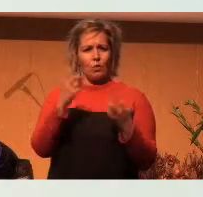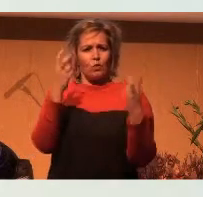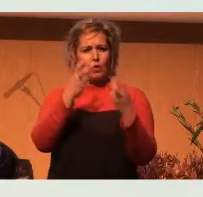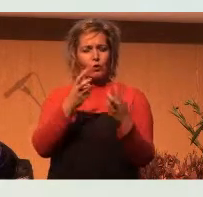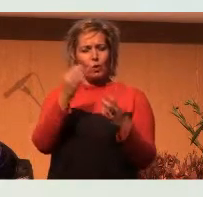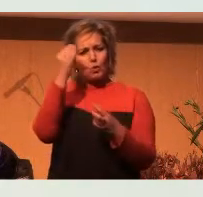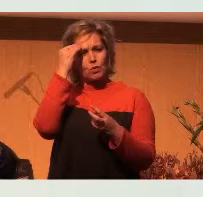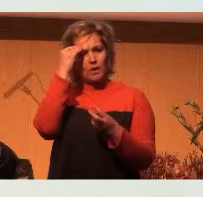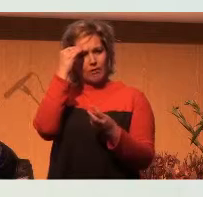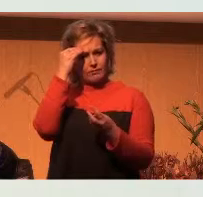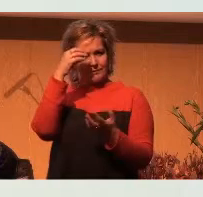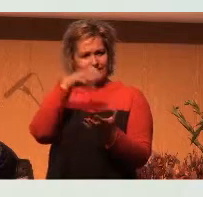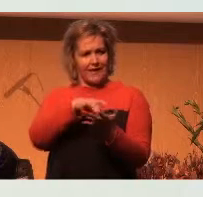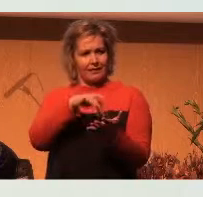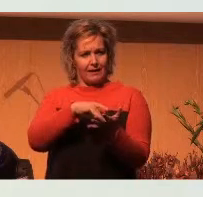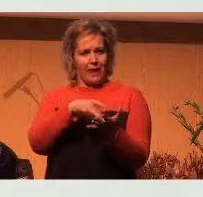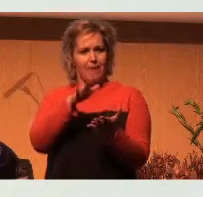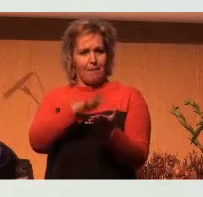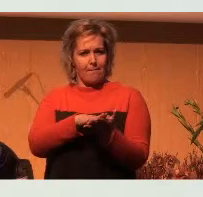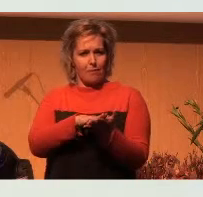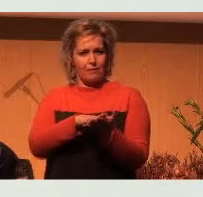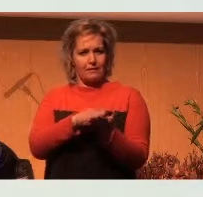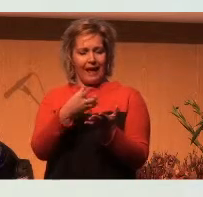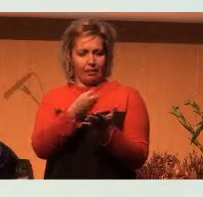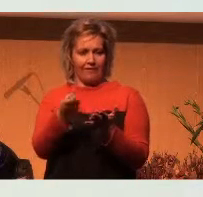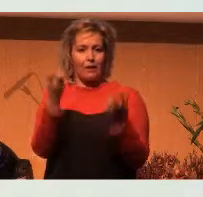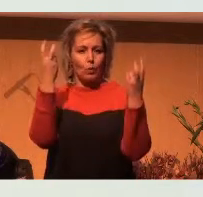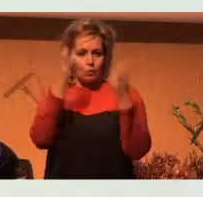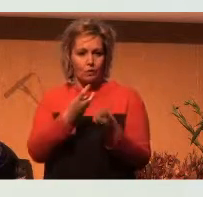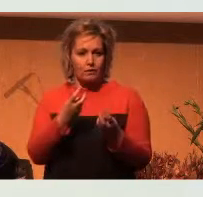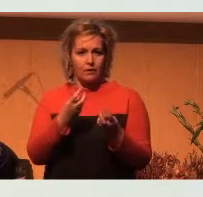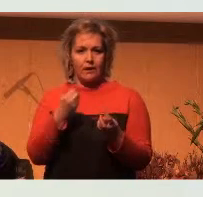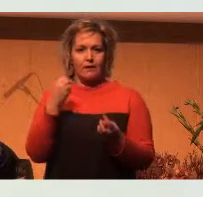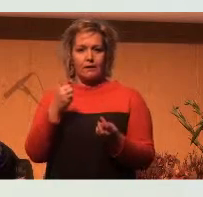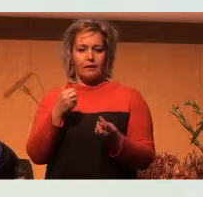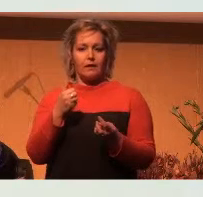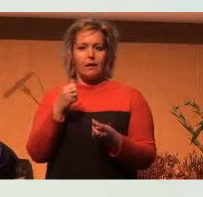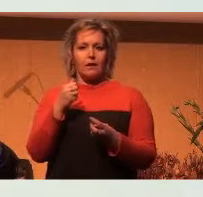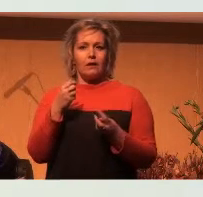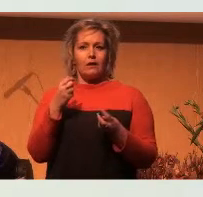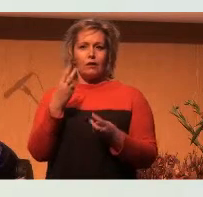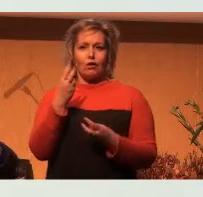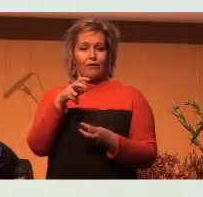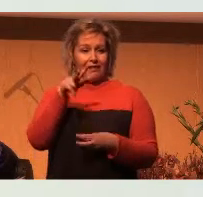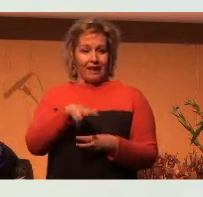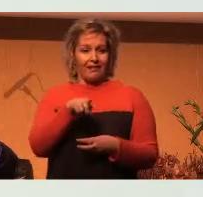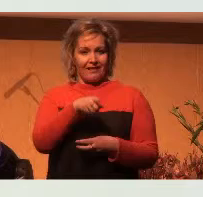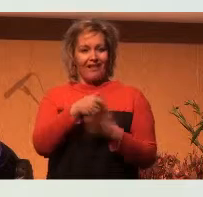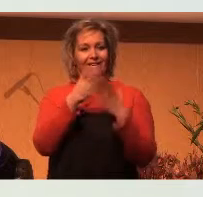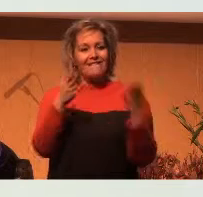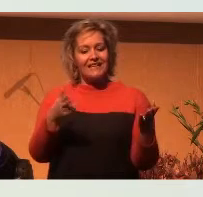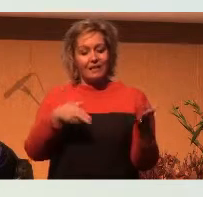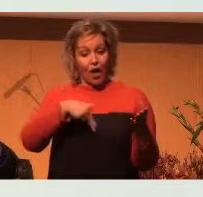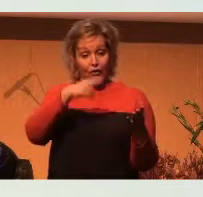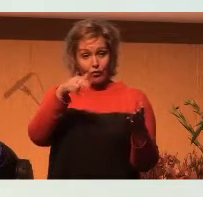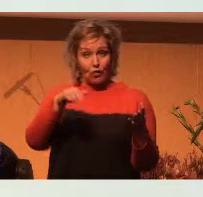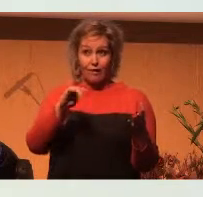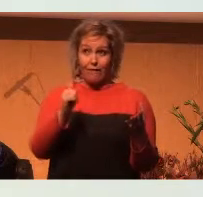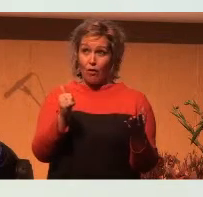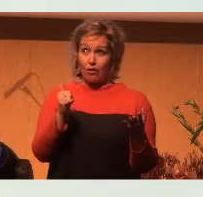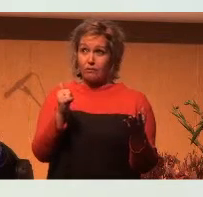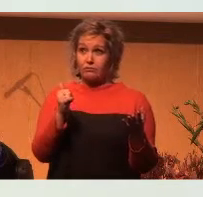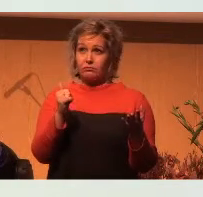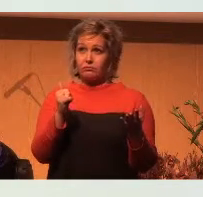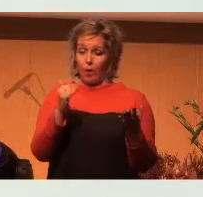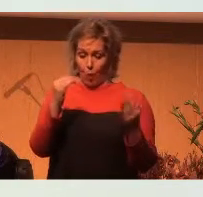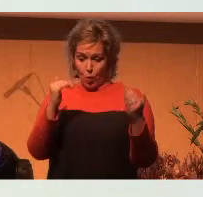Kunnskapssenteret deltar i på vegne av Norge er en av disse. Commonwealth Fund-undersøkelsen for 2013 viste at Norge